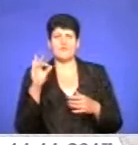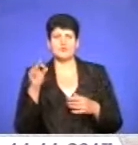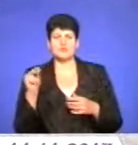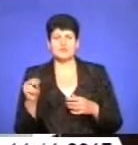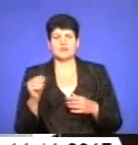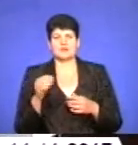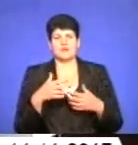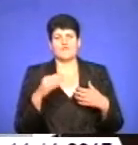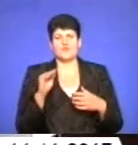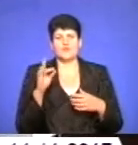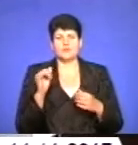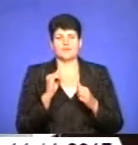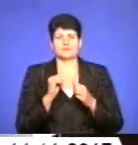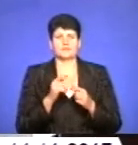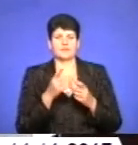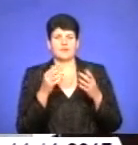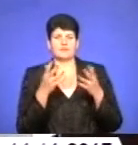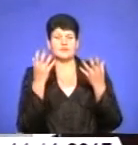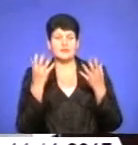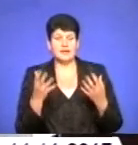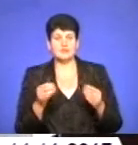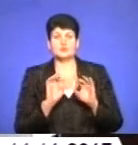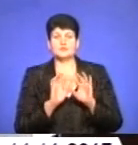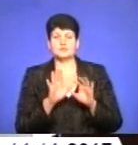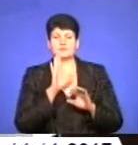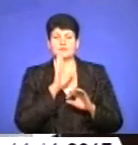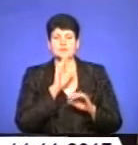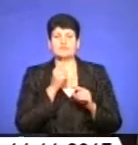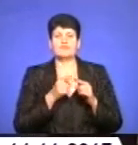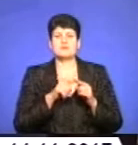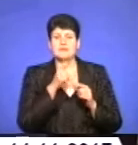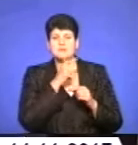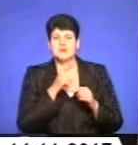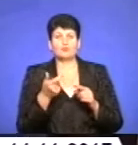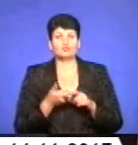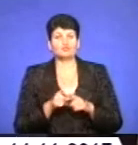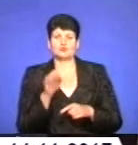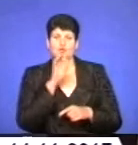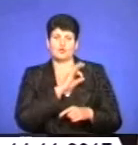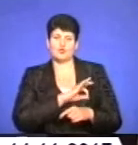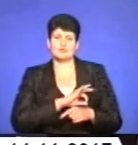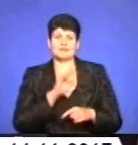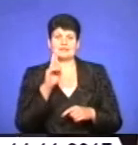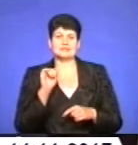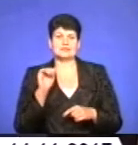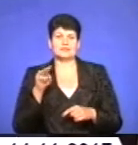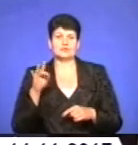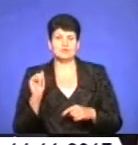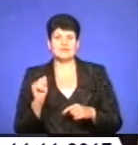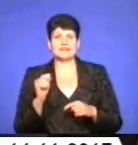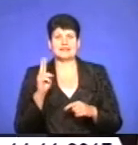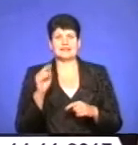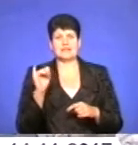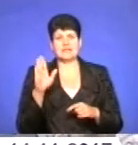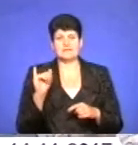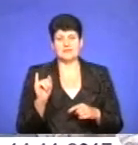протягом дня. Галина Хомен, гастроентеролог, розповідає, що в цей період в раціоні харчування дуже корисні будуть цитрусові, ківі, зелень, капуста та